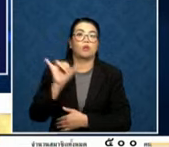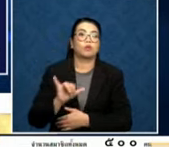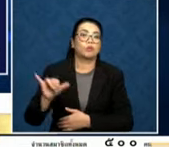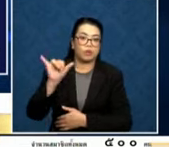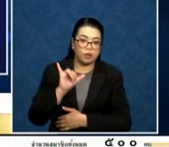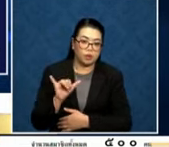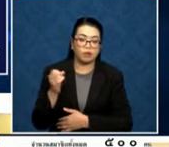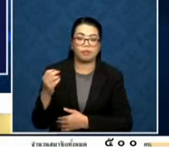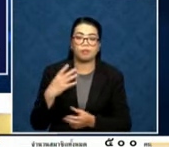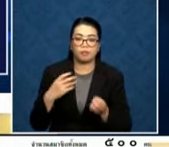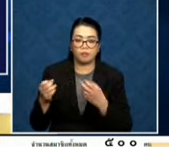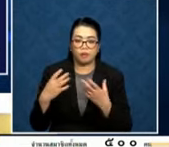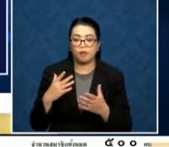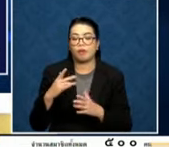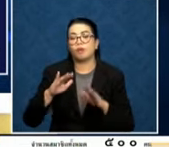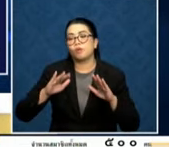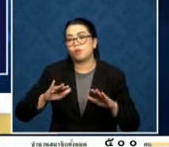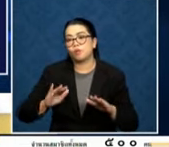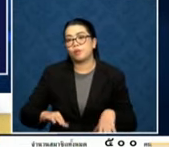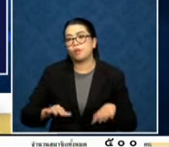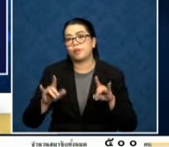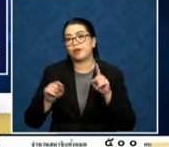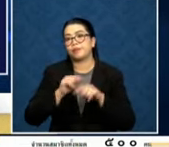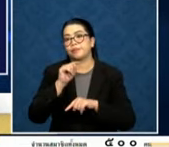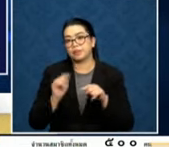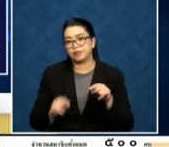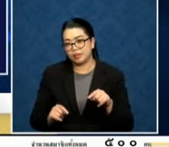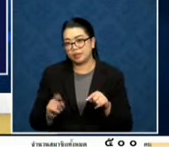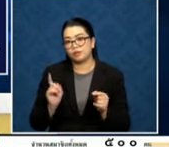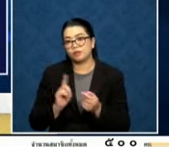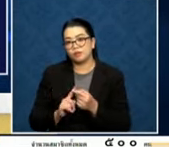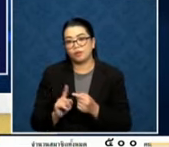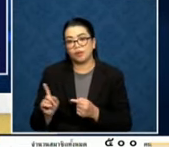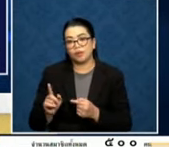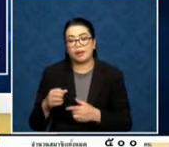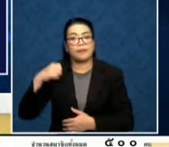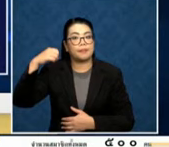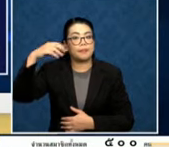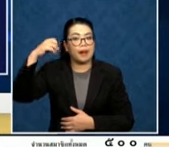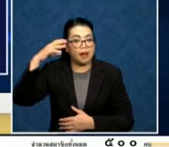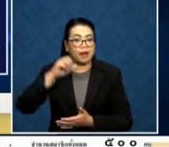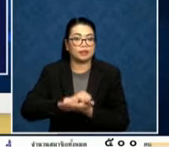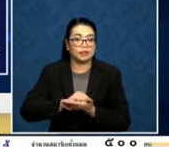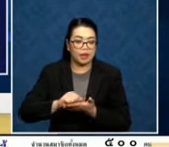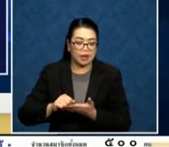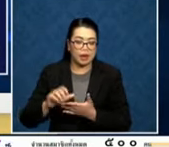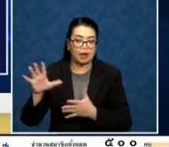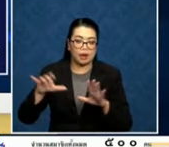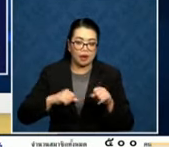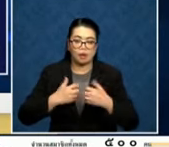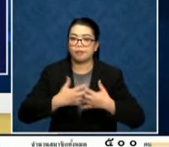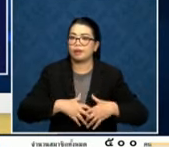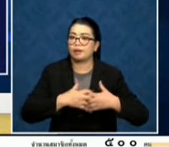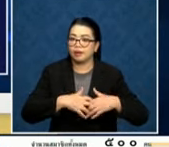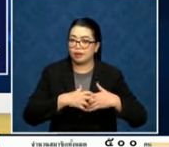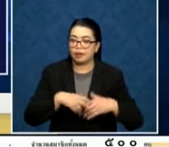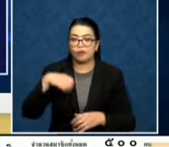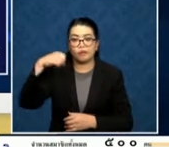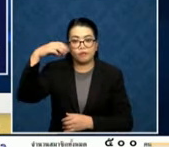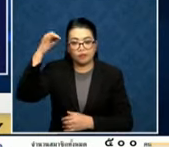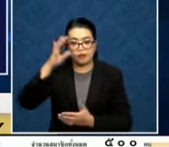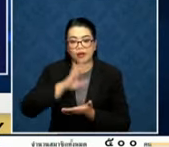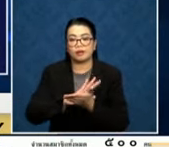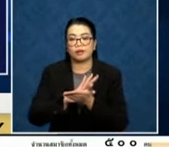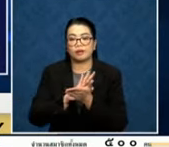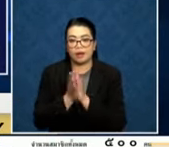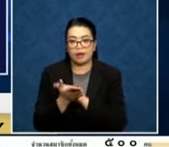2ปีที่ผ่านมาครับลดลง 88%จากการที่พพลังงานสะอาดถูกนำมาผลิตเป็นกระแสไฟฟ้าแทนเชื้อเพลิง